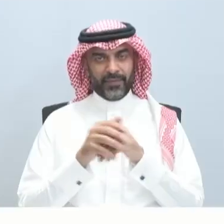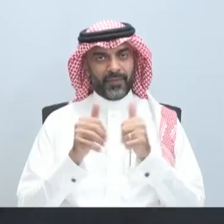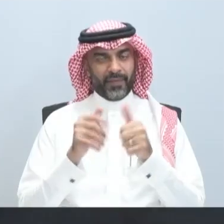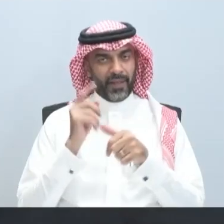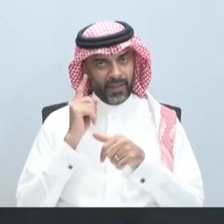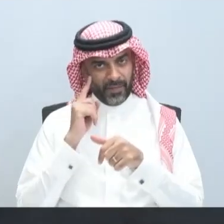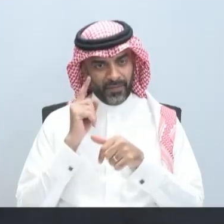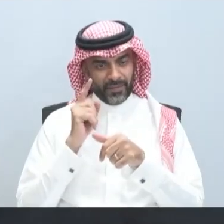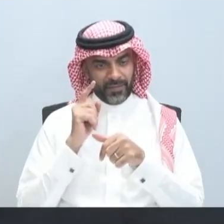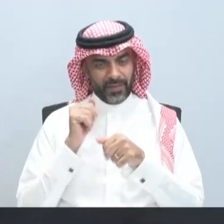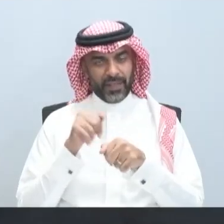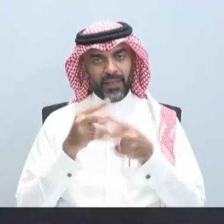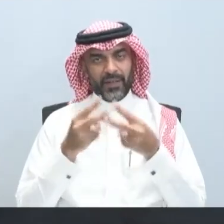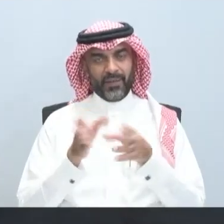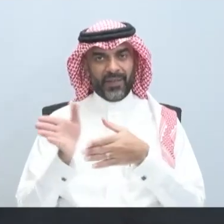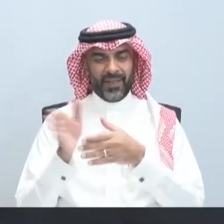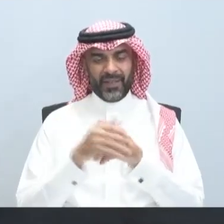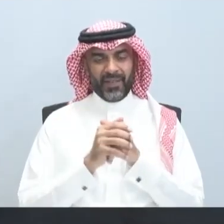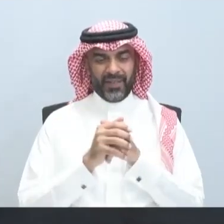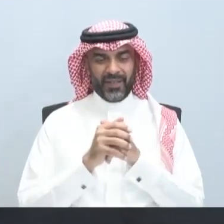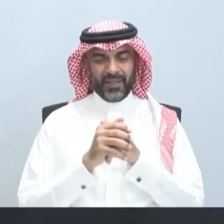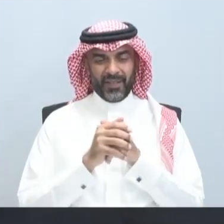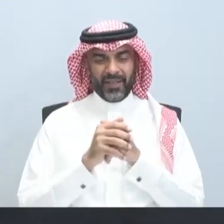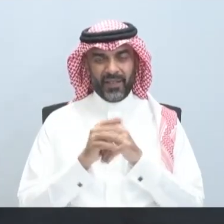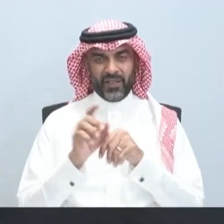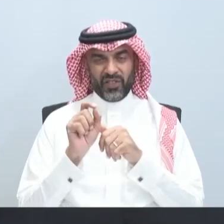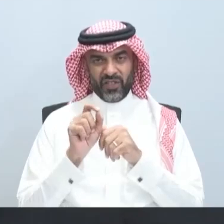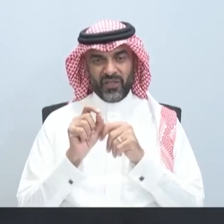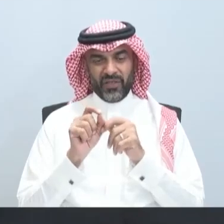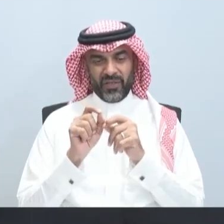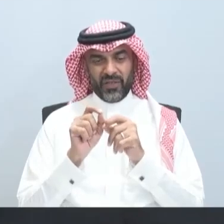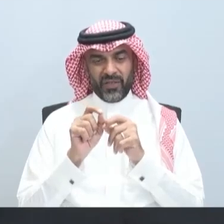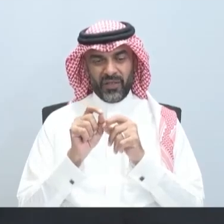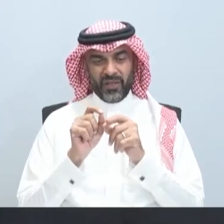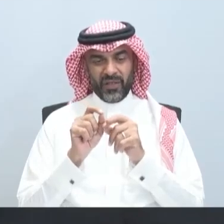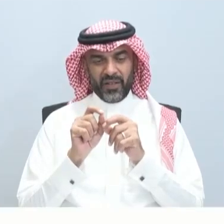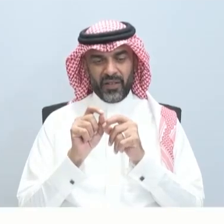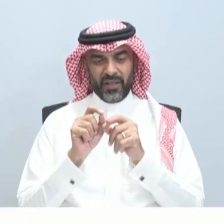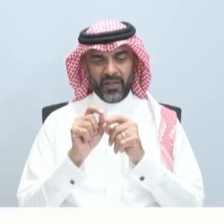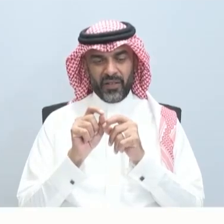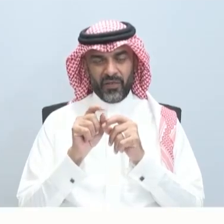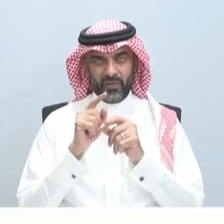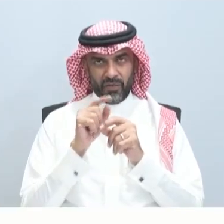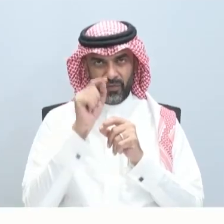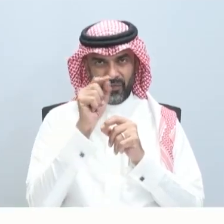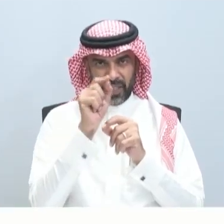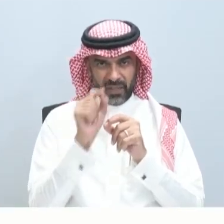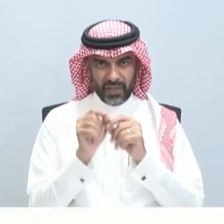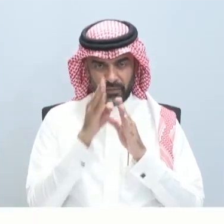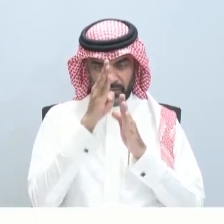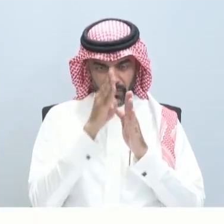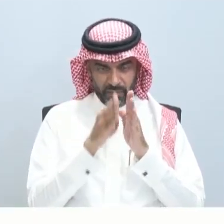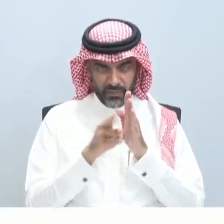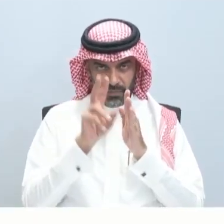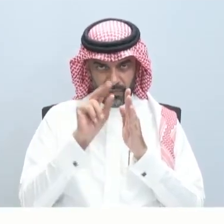هاي مبدعين نبدا بارك الله فيكم اذا الان نتاكد الفاصله بارك الله فيكم تحت الفاصله وكل